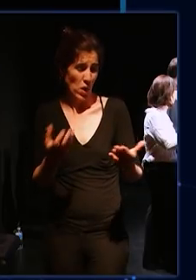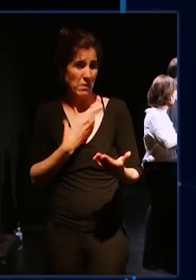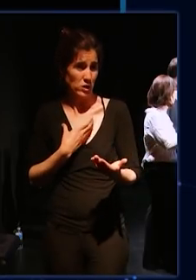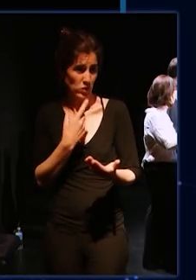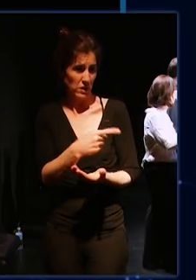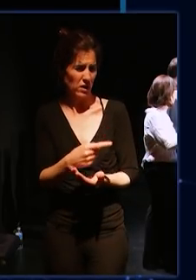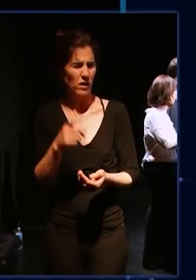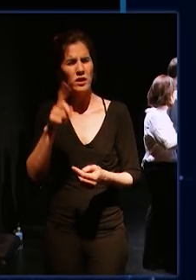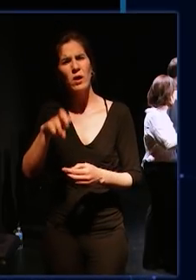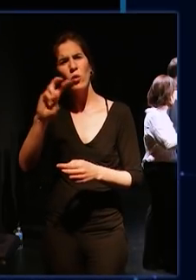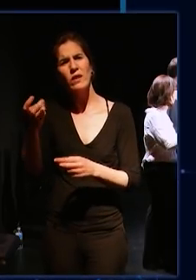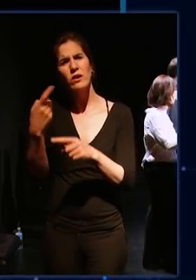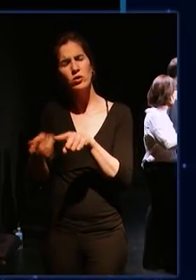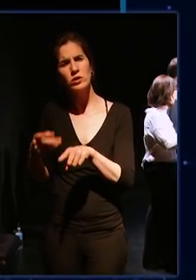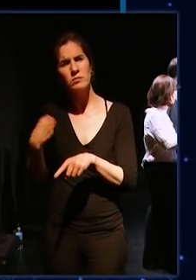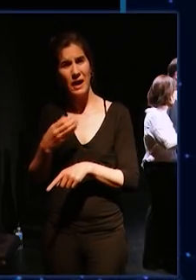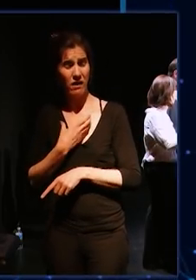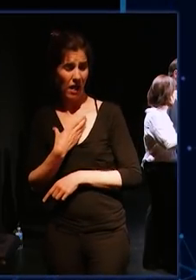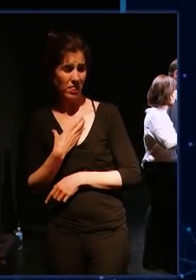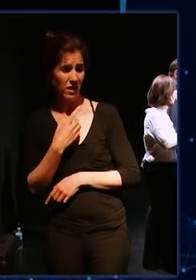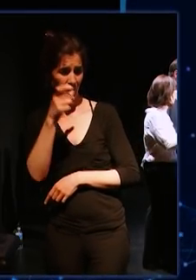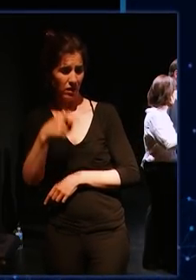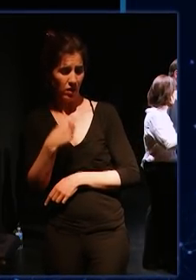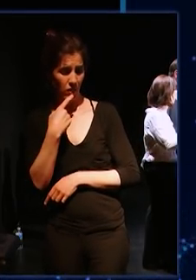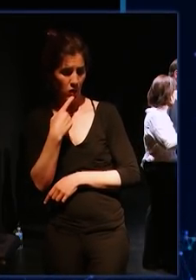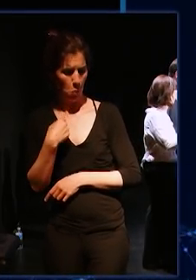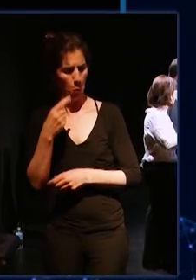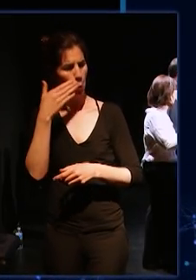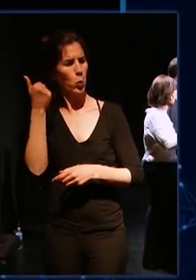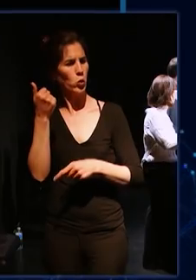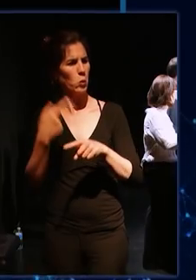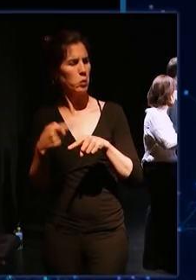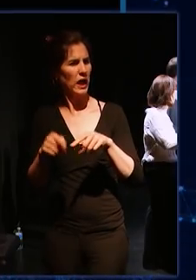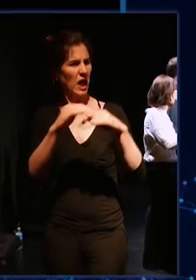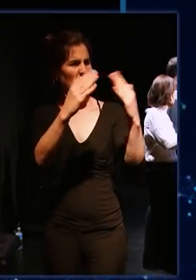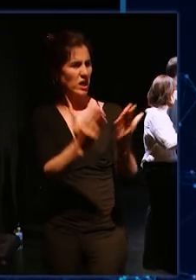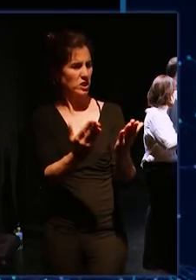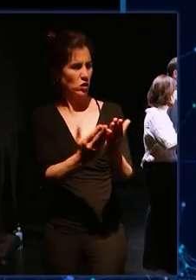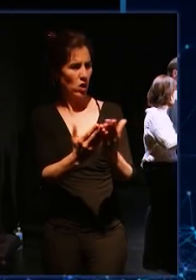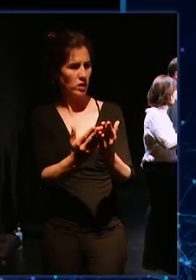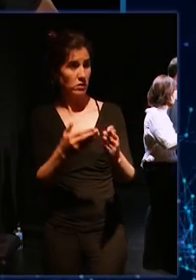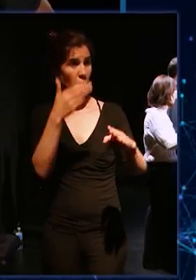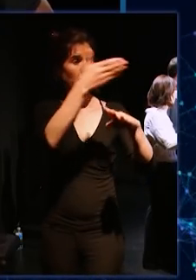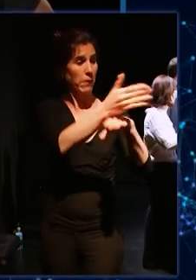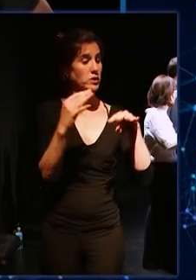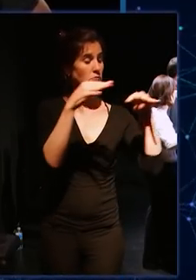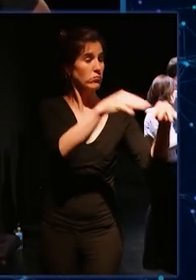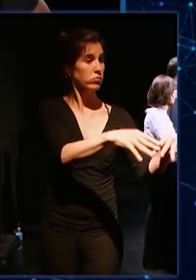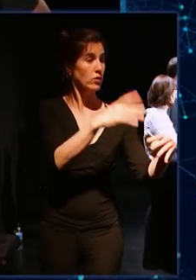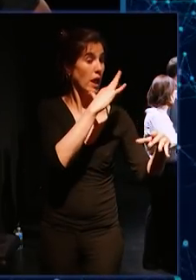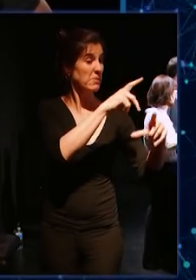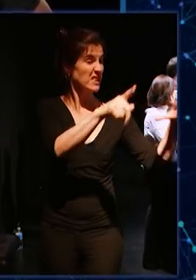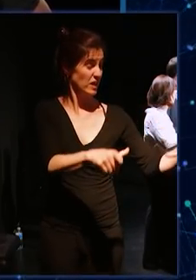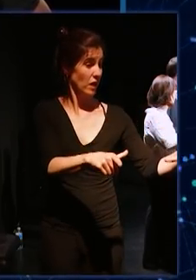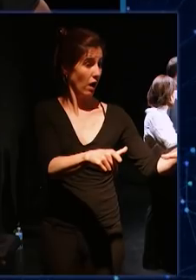manifestat la seva, com un granquer, que les escoles vagin a la piscina municipal gratuïtament. I els